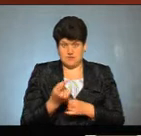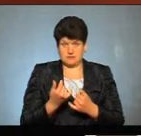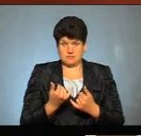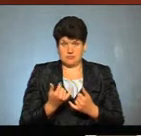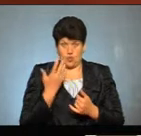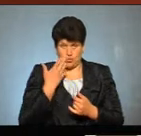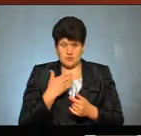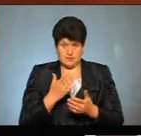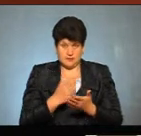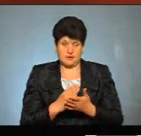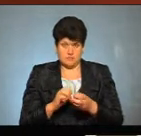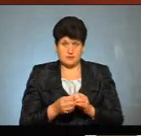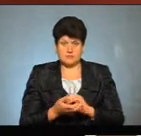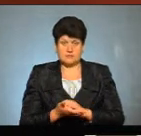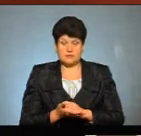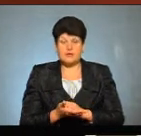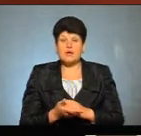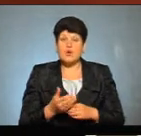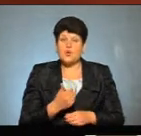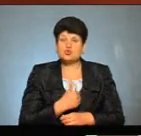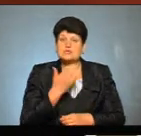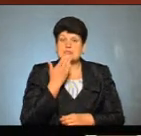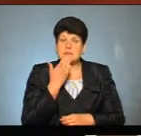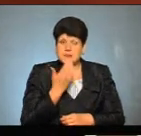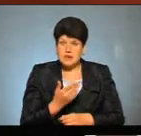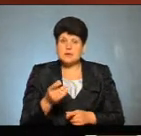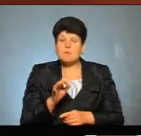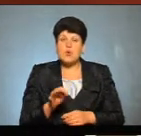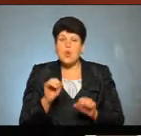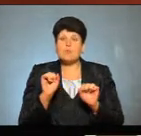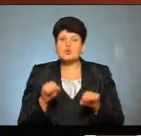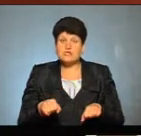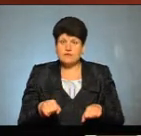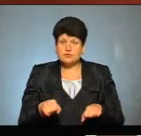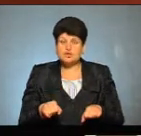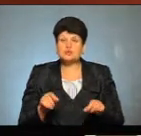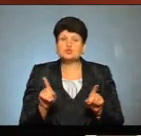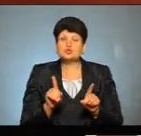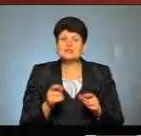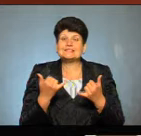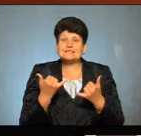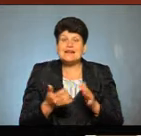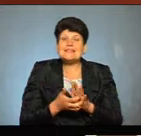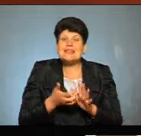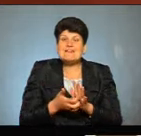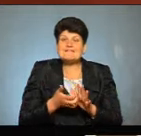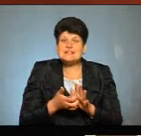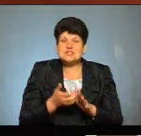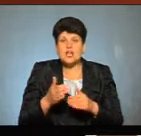вже з'явилася конкретна загроза. Власне, хочу запитати про можливості. Чого зараз найбільше не вистачає